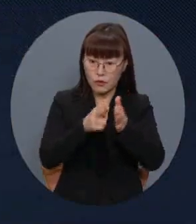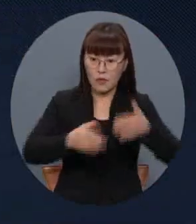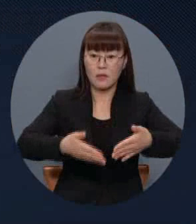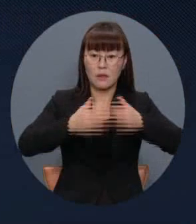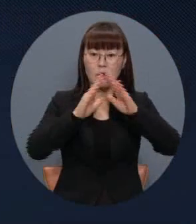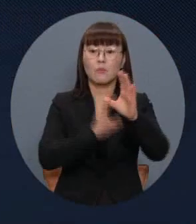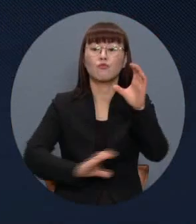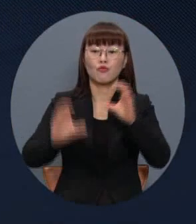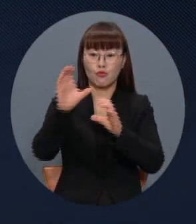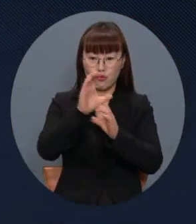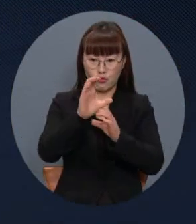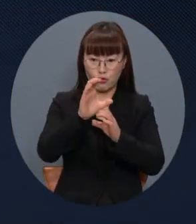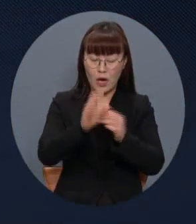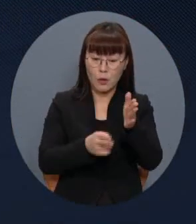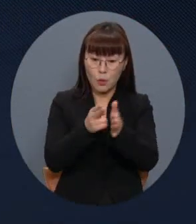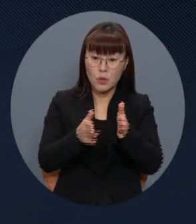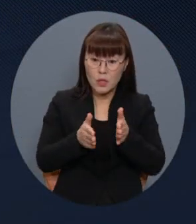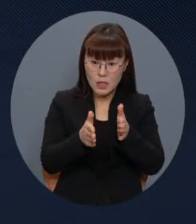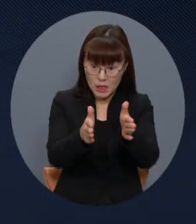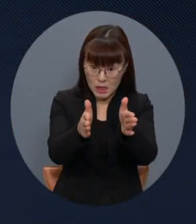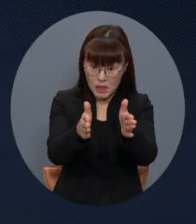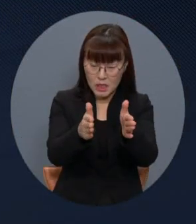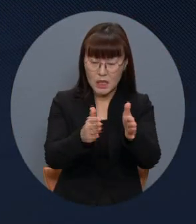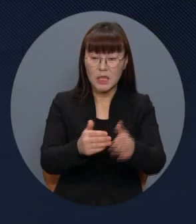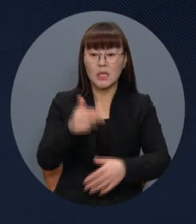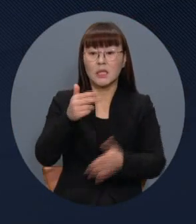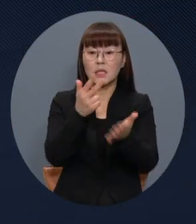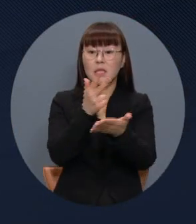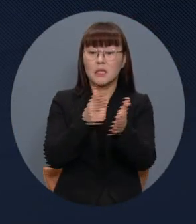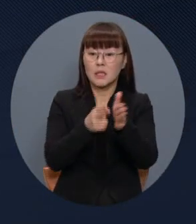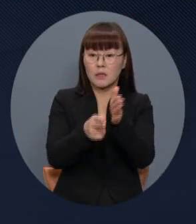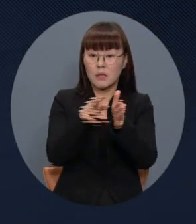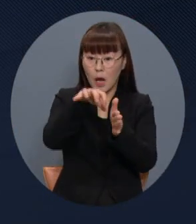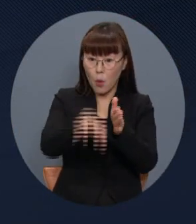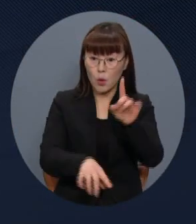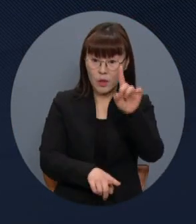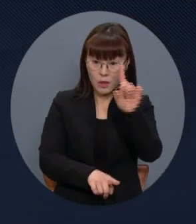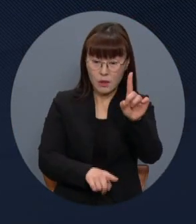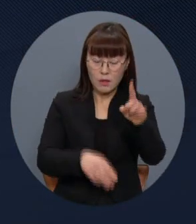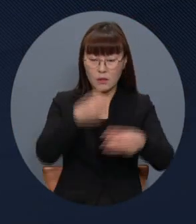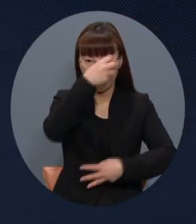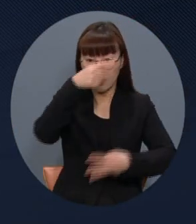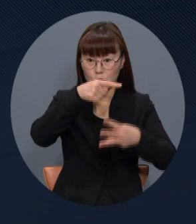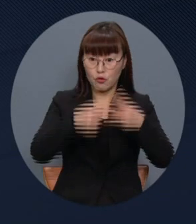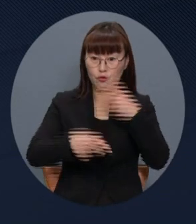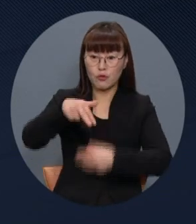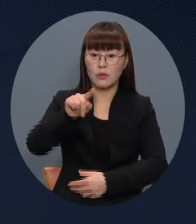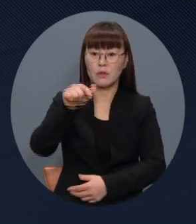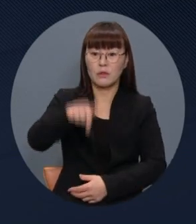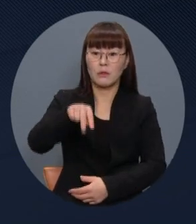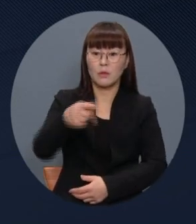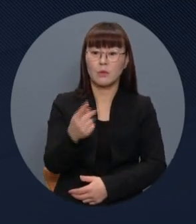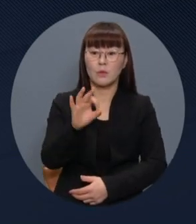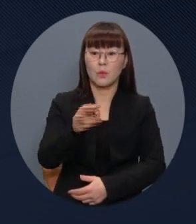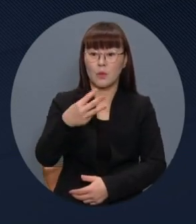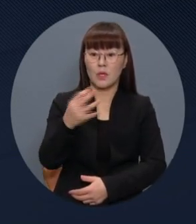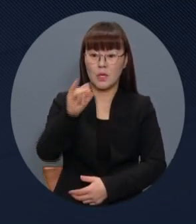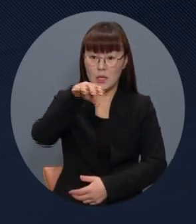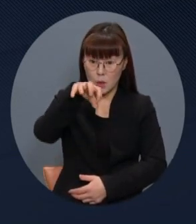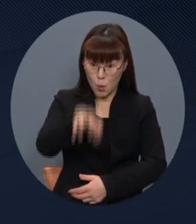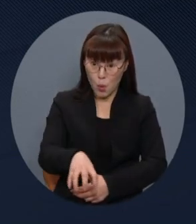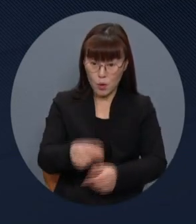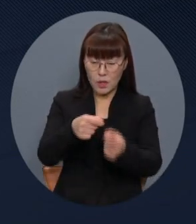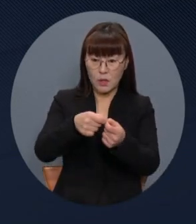겁니다. 조선도에서 정거장 1로 표시된 곳으로 성주군 수륜면 적송리 지점입니다. 도선